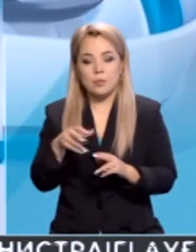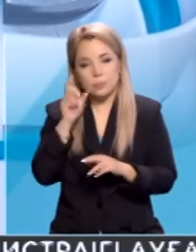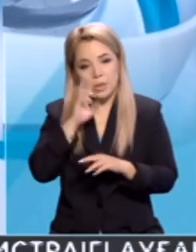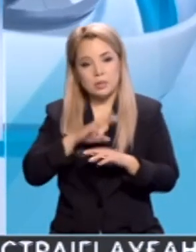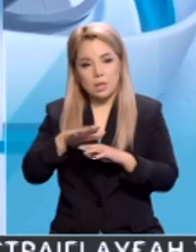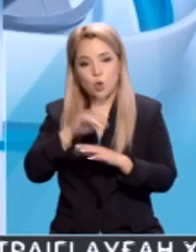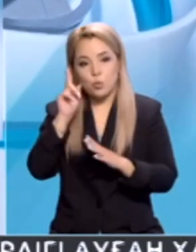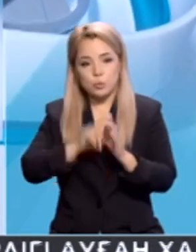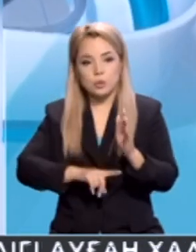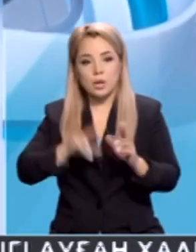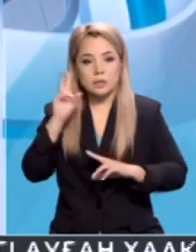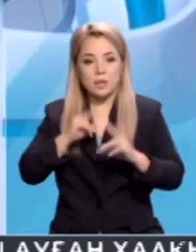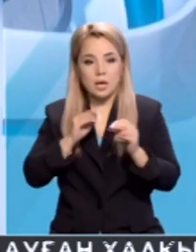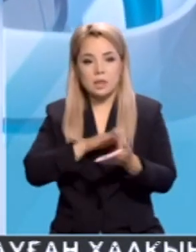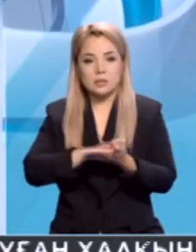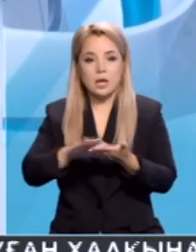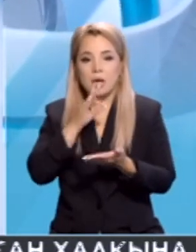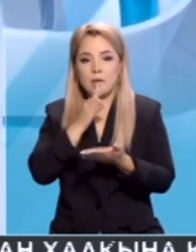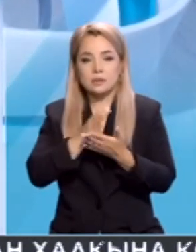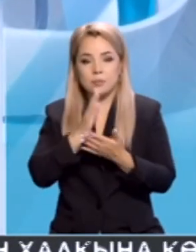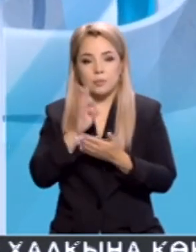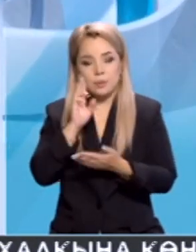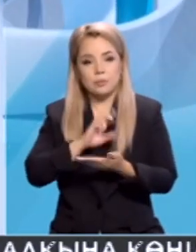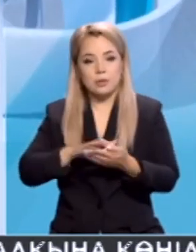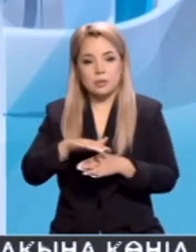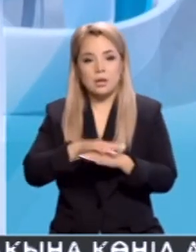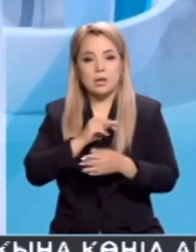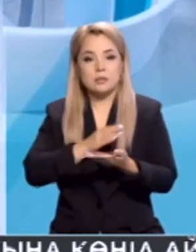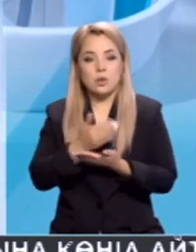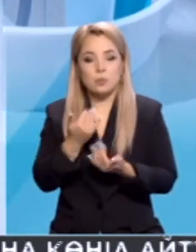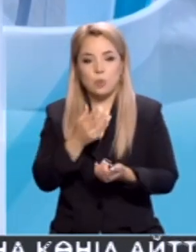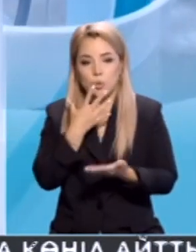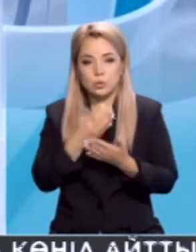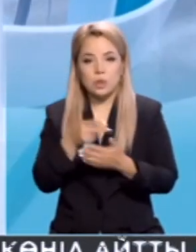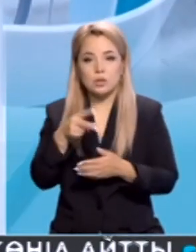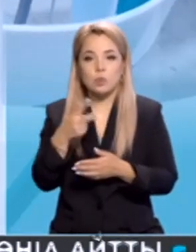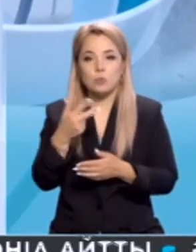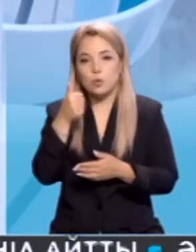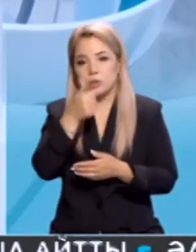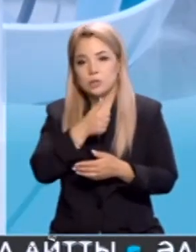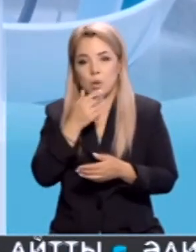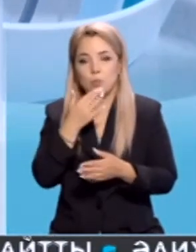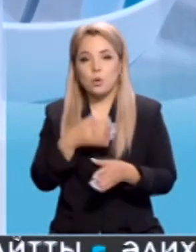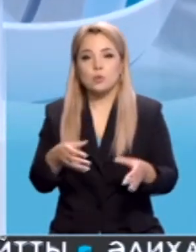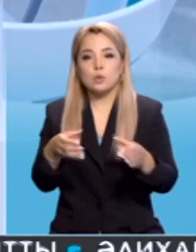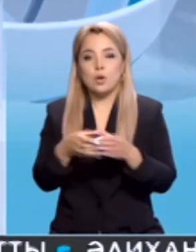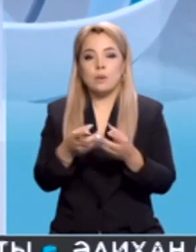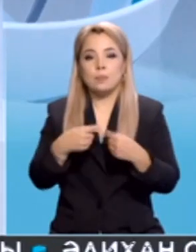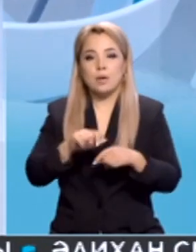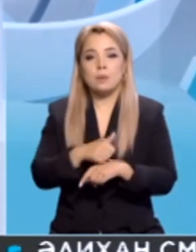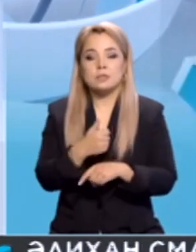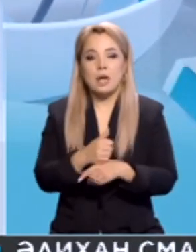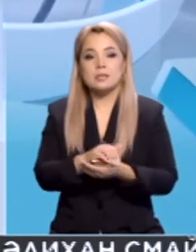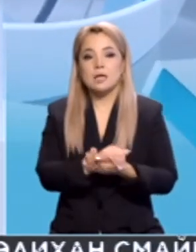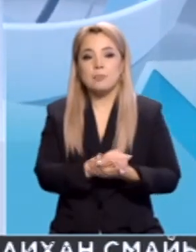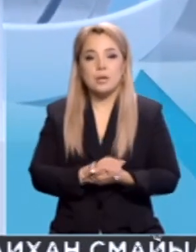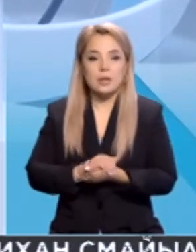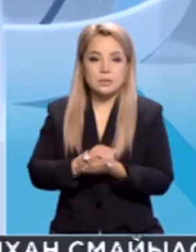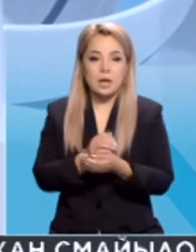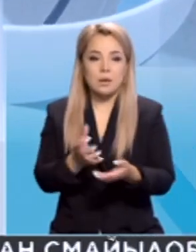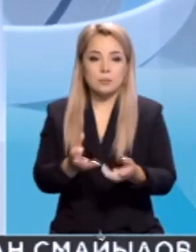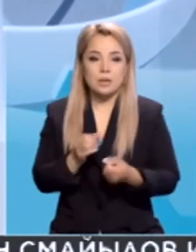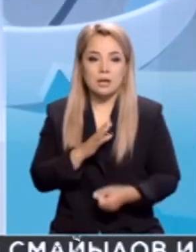деп сенім білдірді. Мемлекеттік қызметші күнін белгілеу туралы шешімді 2003 жылы Біріккен ұлттар ұйымы бас ассамблеясы